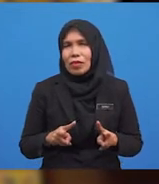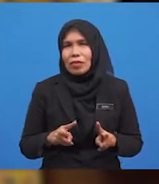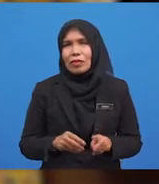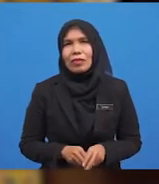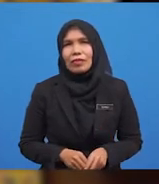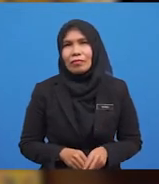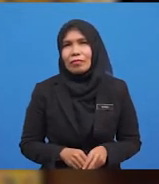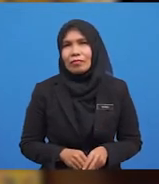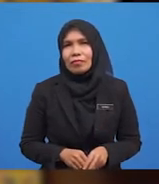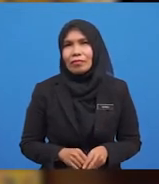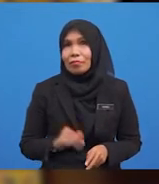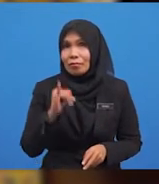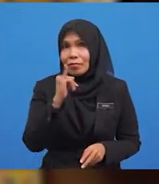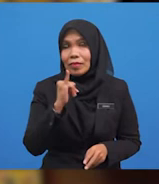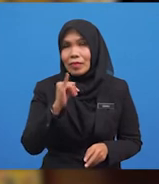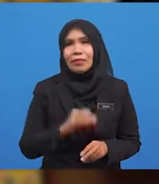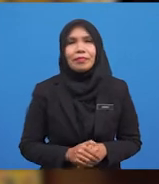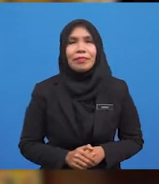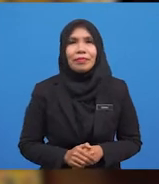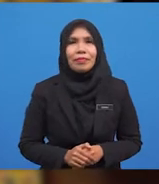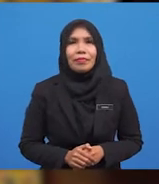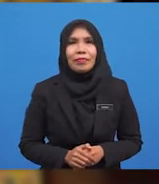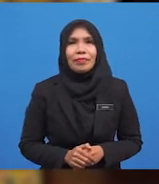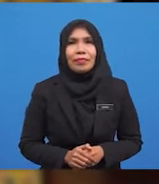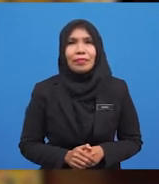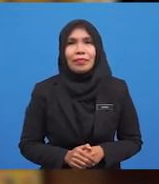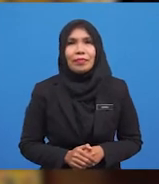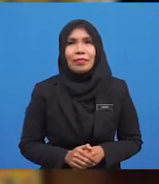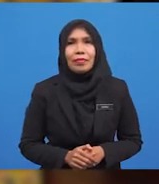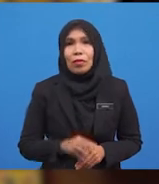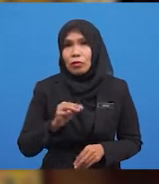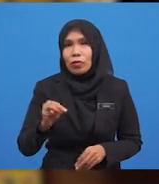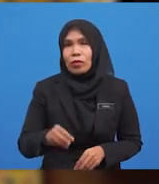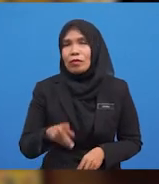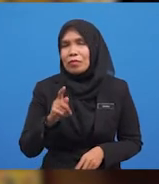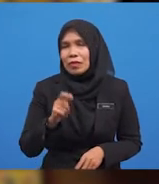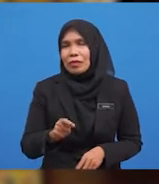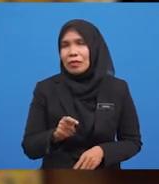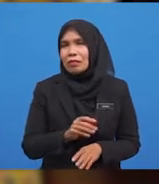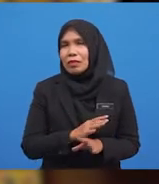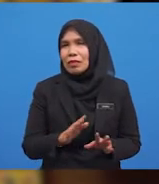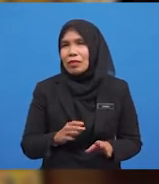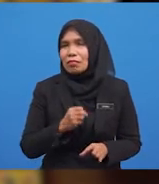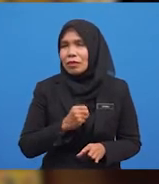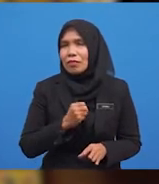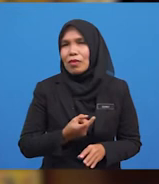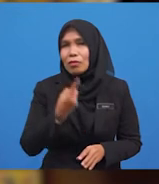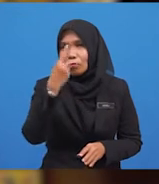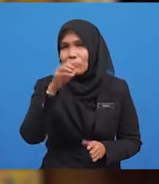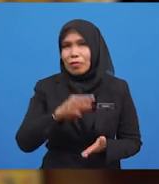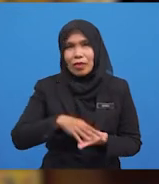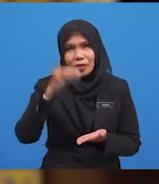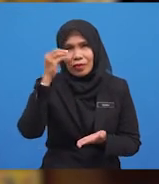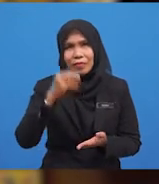Cikgu pasti murid sekalian semakin teruja untuk mendalami lagi kajian komponen sastra tentang seloka